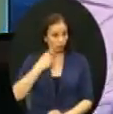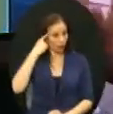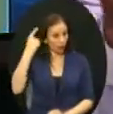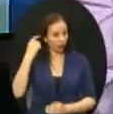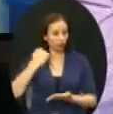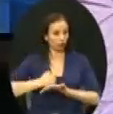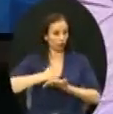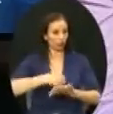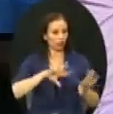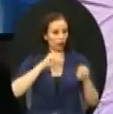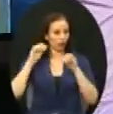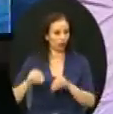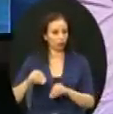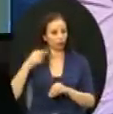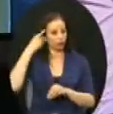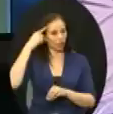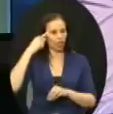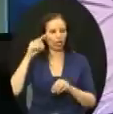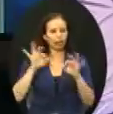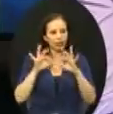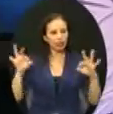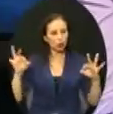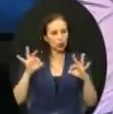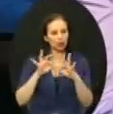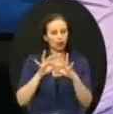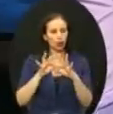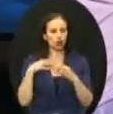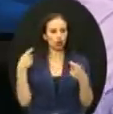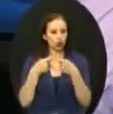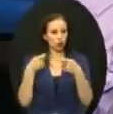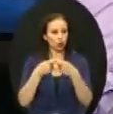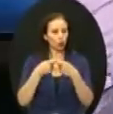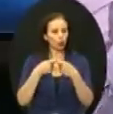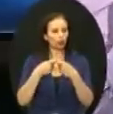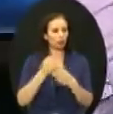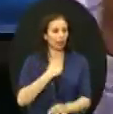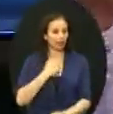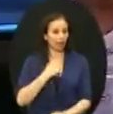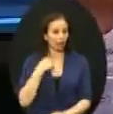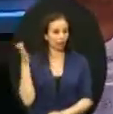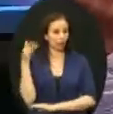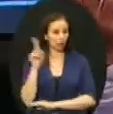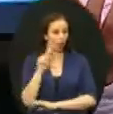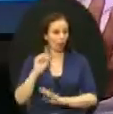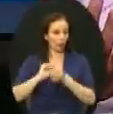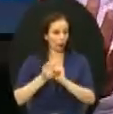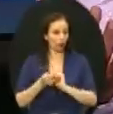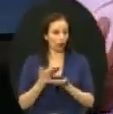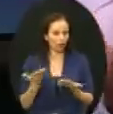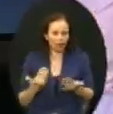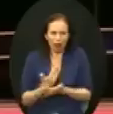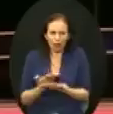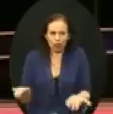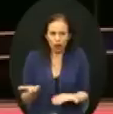תקציבים, אתם ידעתם שלא ישונה הסטטוס קוו בתחומי דת ומדינה, כלומר שום דבר לא חדש. בדיוק בנקודה הזאת אני רוצה